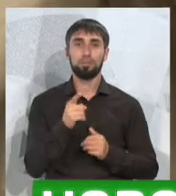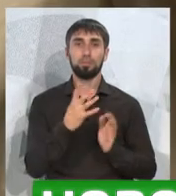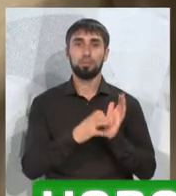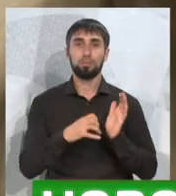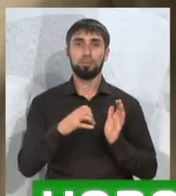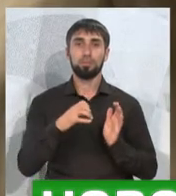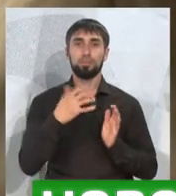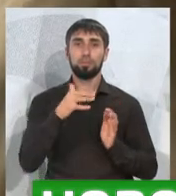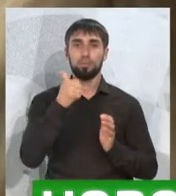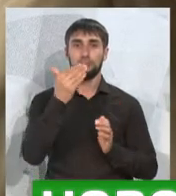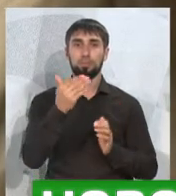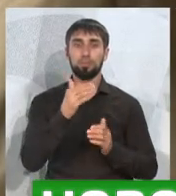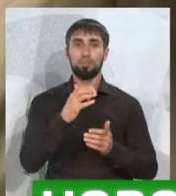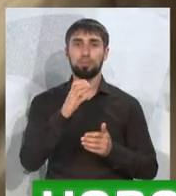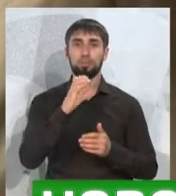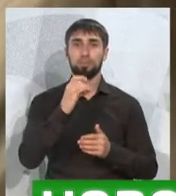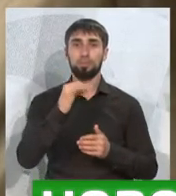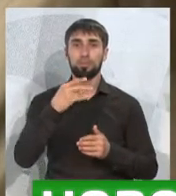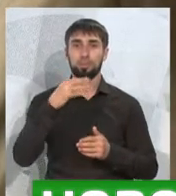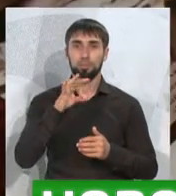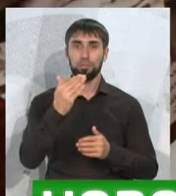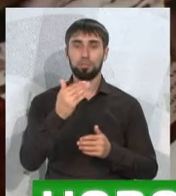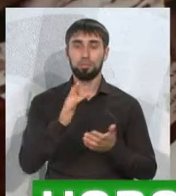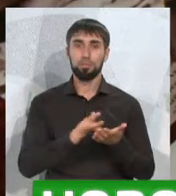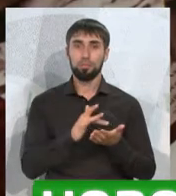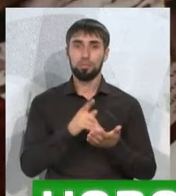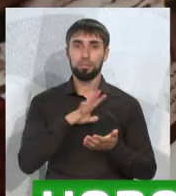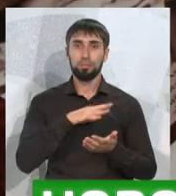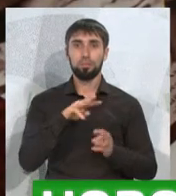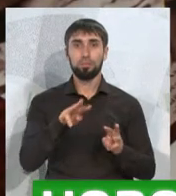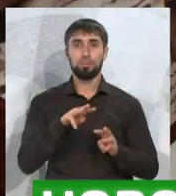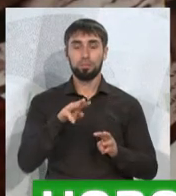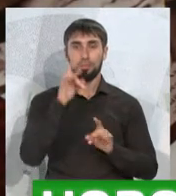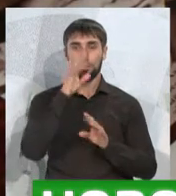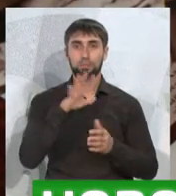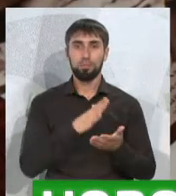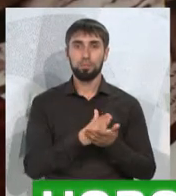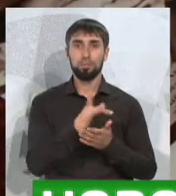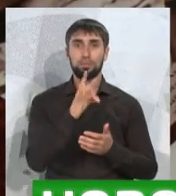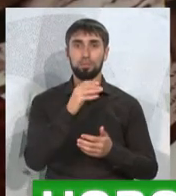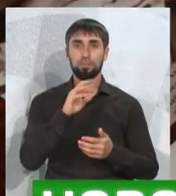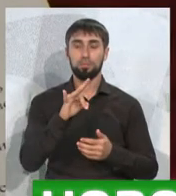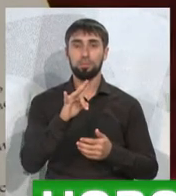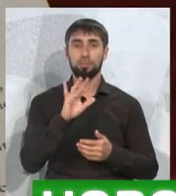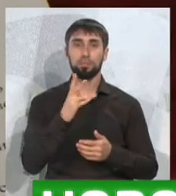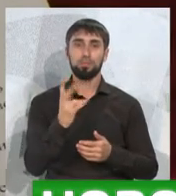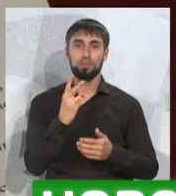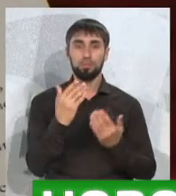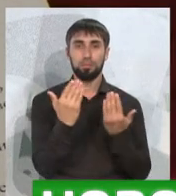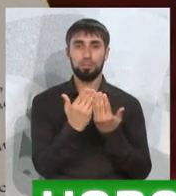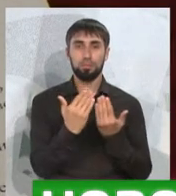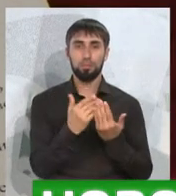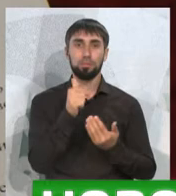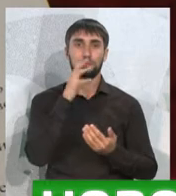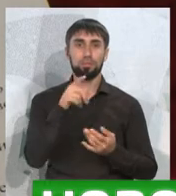молодого корреспондента газеты «Сердало» Ахмеда Бокова республиканский Минкульт направляет на работу режиссером Назрановский народный театр, который